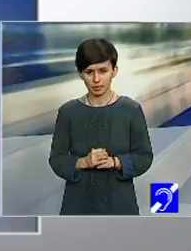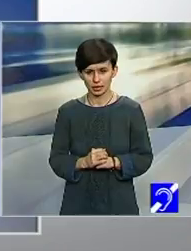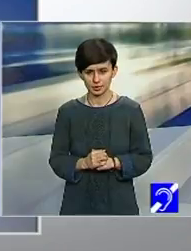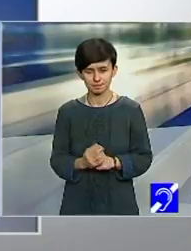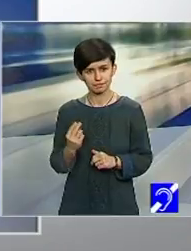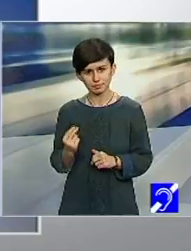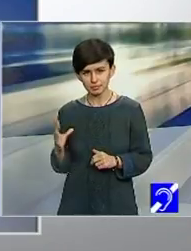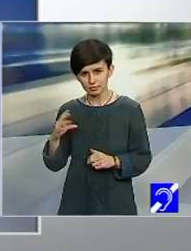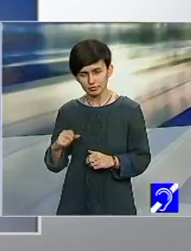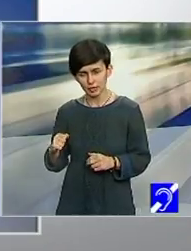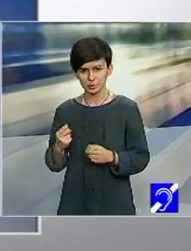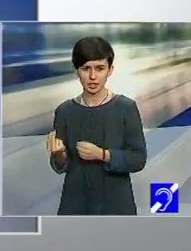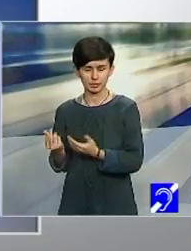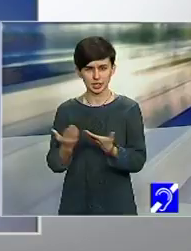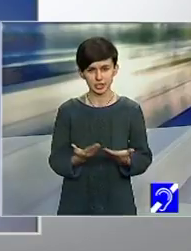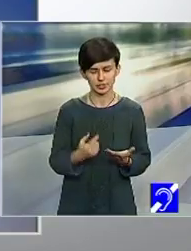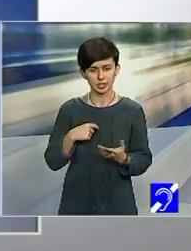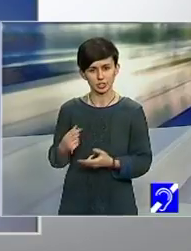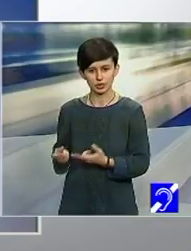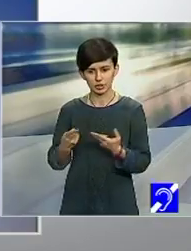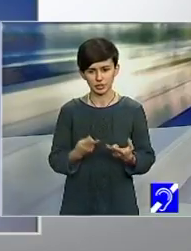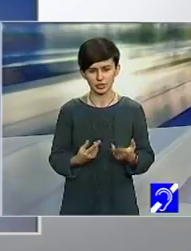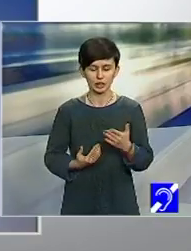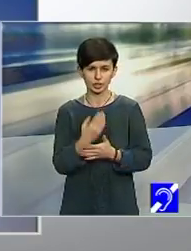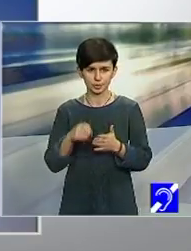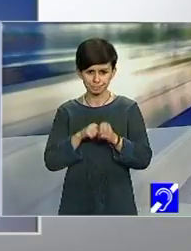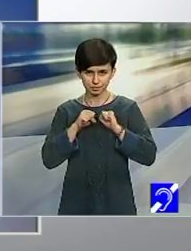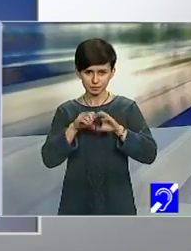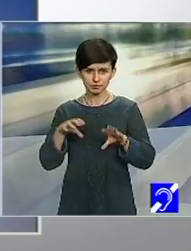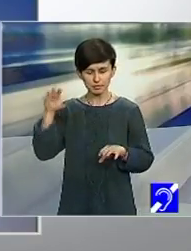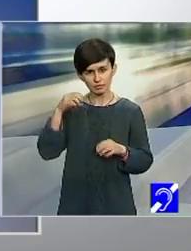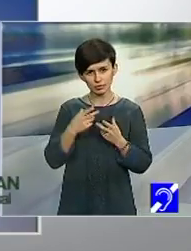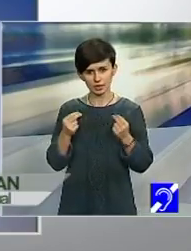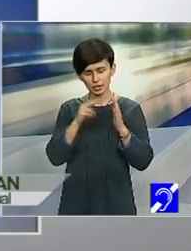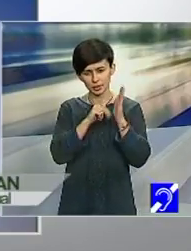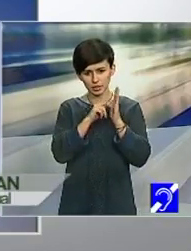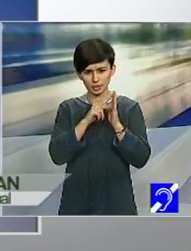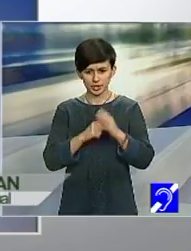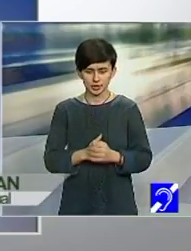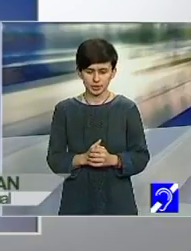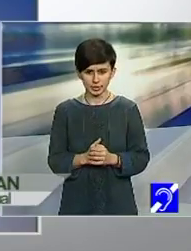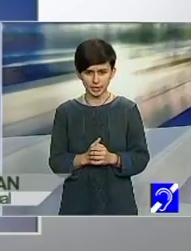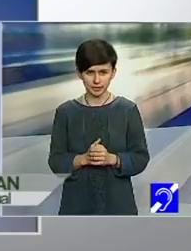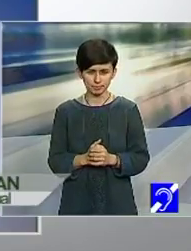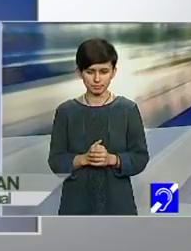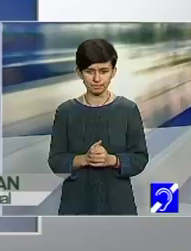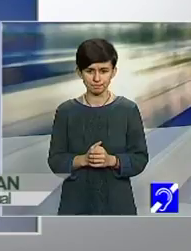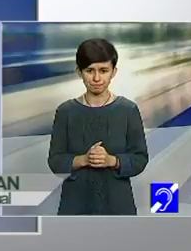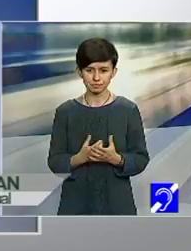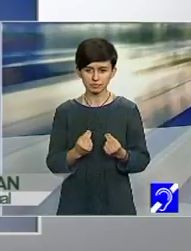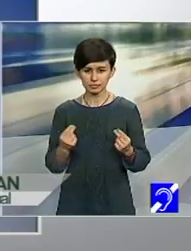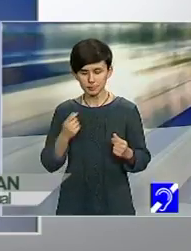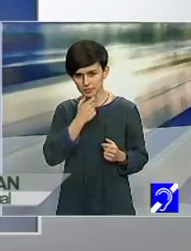Bine v-am regăsit, sunt Maria Cinar Jiga și vă invit la o nouă ediție a emisiunii Transilvania Policromă. De-a lungul